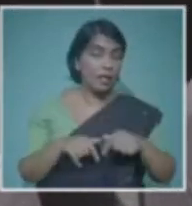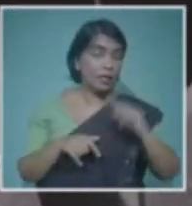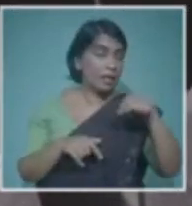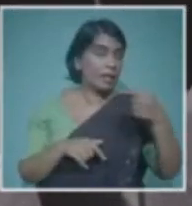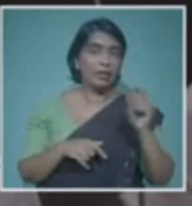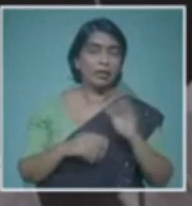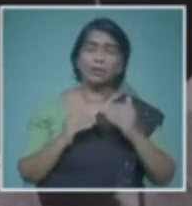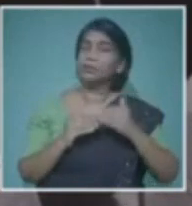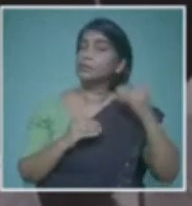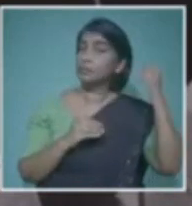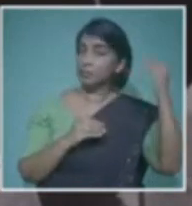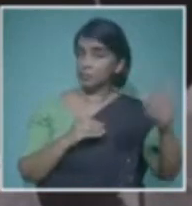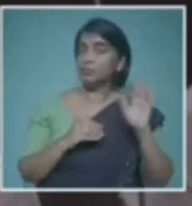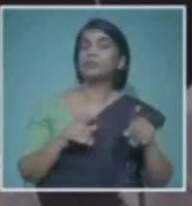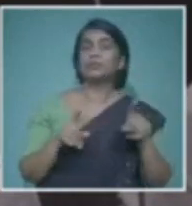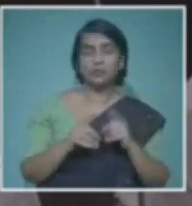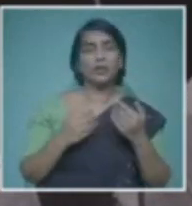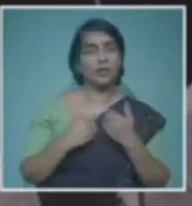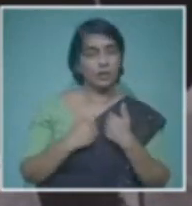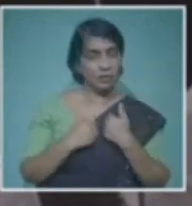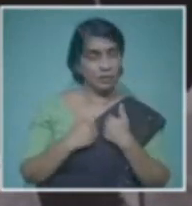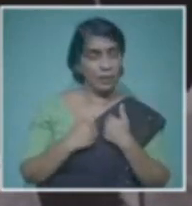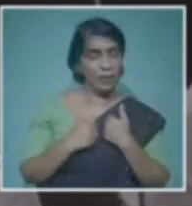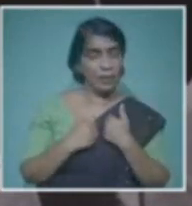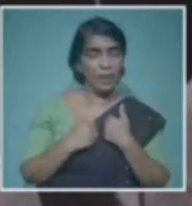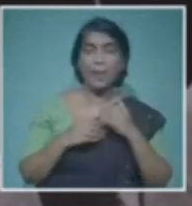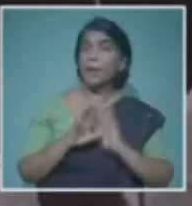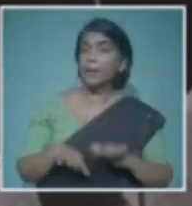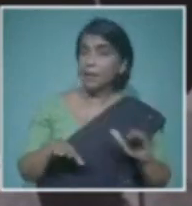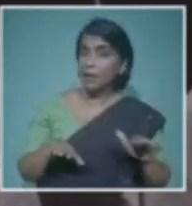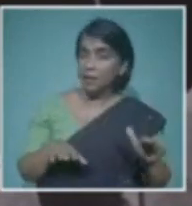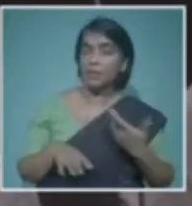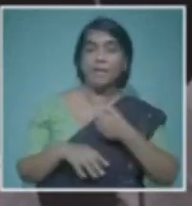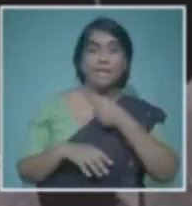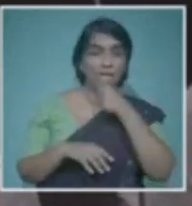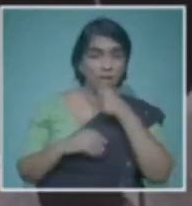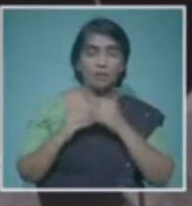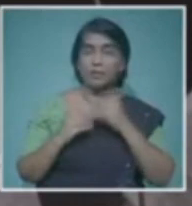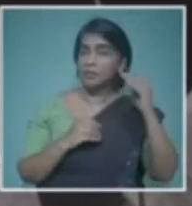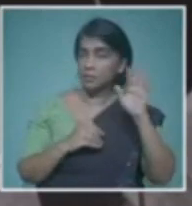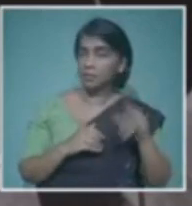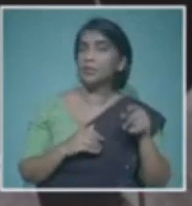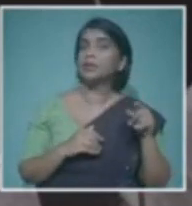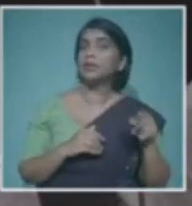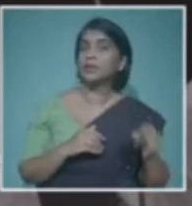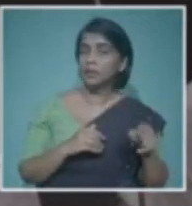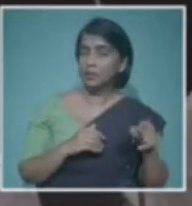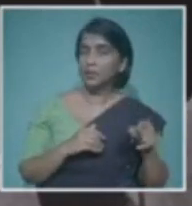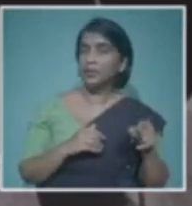අද හෙටට නෙවෙයි දීර්ඝකාලීනව අපේ දරුවන් වැඩිහිටියන් බවට